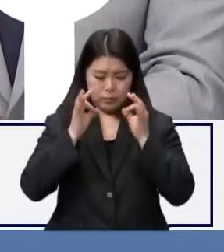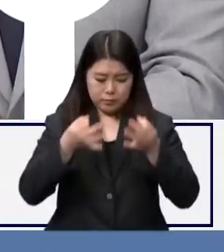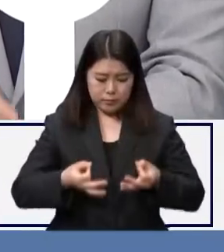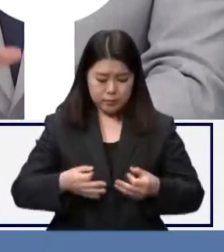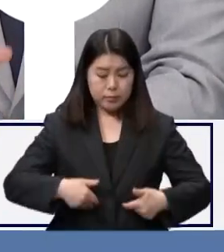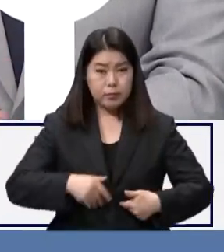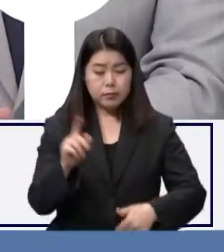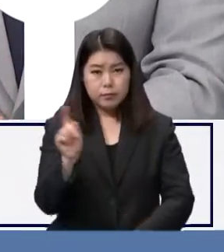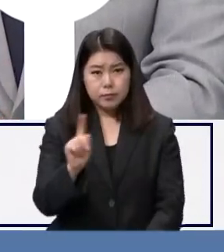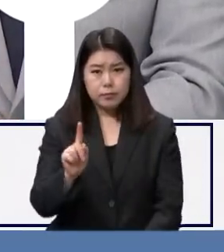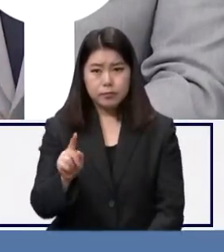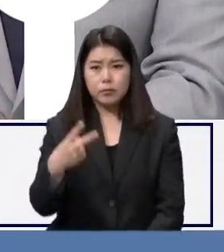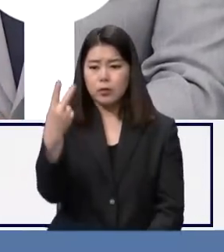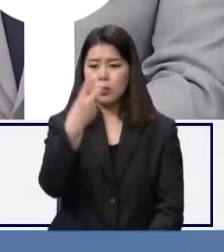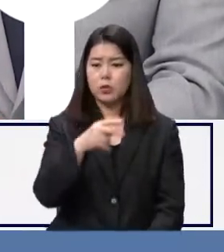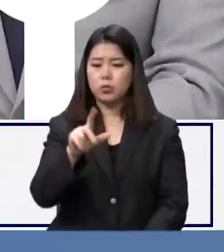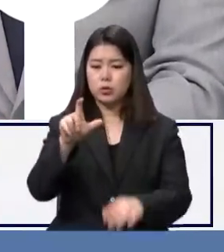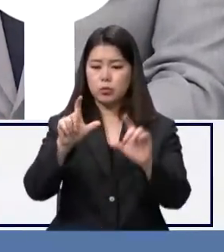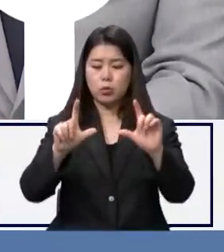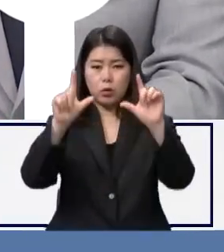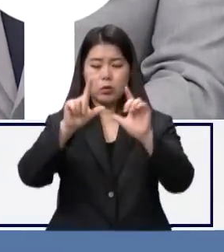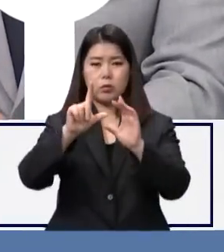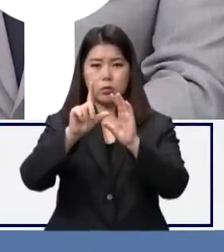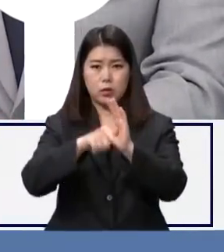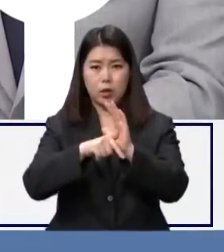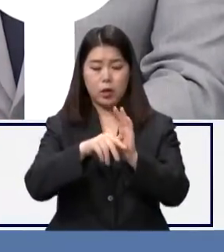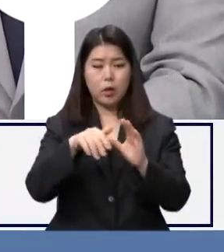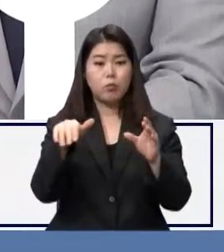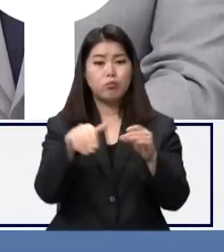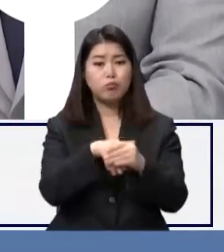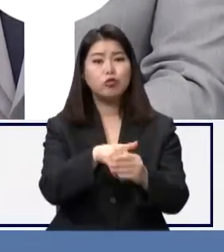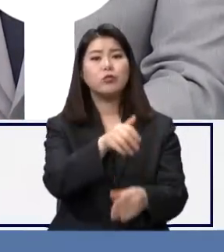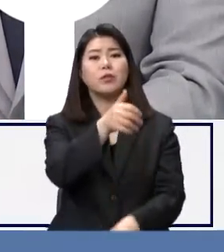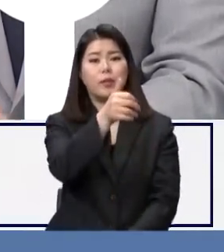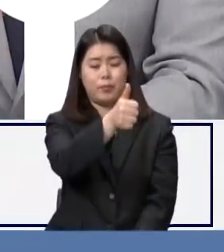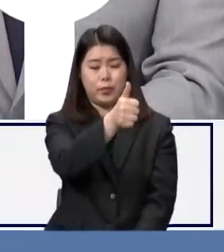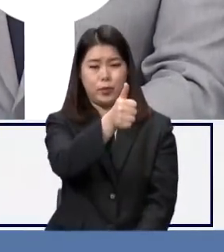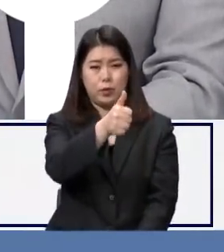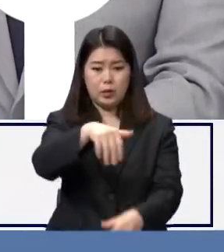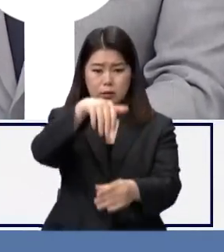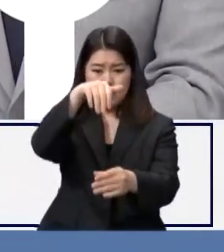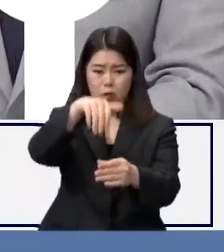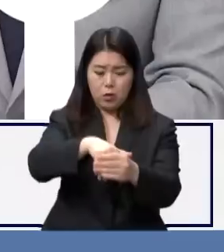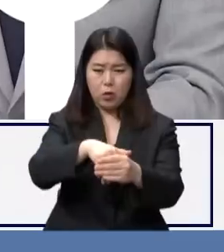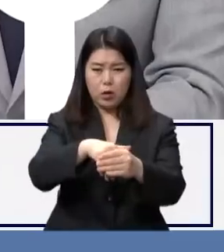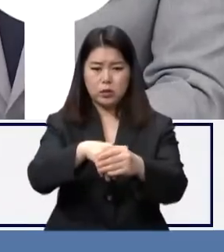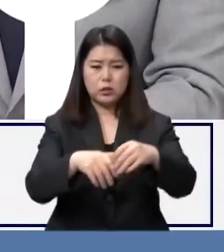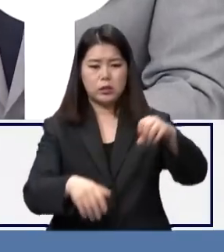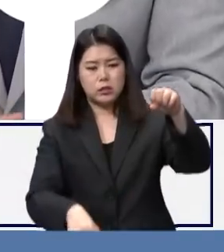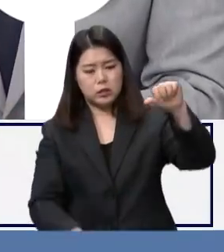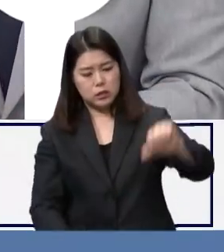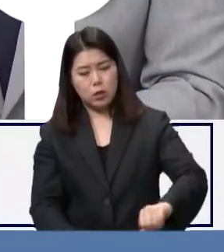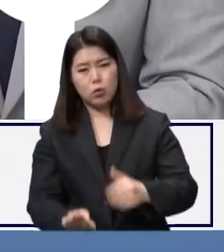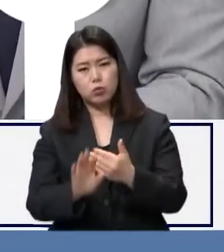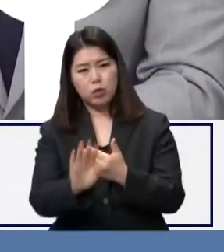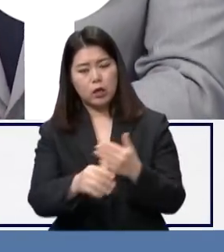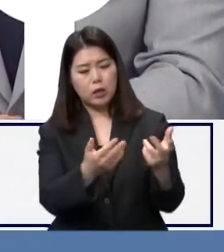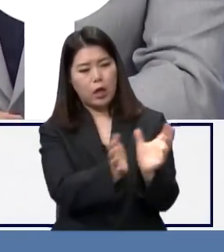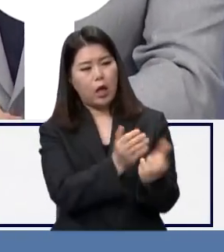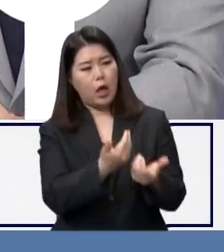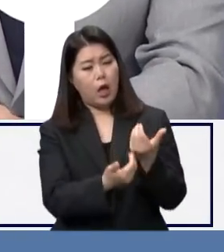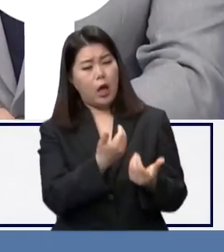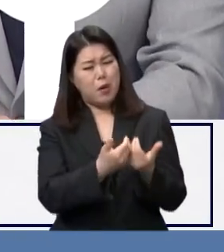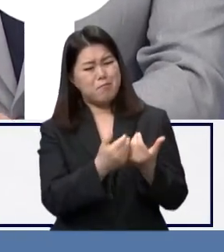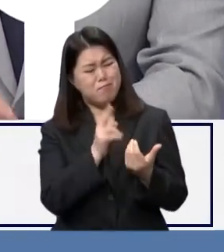무엇이냐면요 2015년에 문재인 대표가 그 당시 대표가 선거에서지고 지금과 같이 당내 내용이 극화됐던 시기가 있었습니다